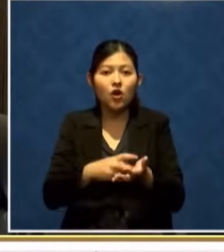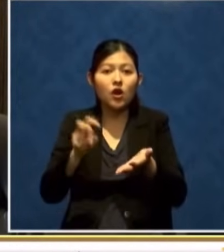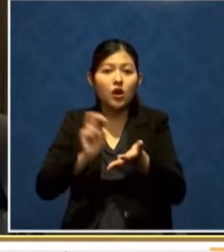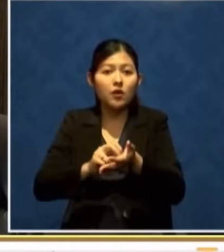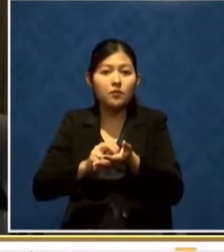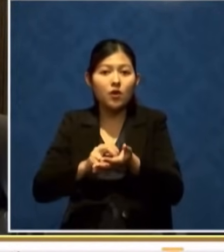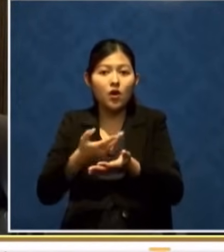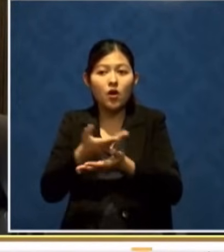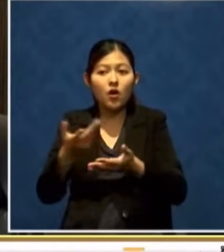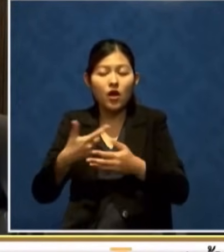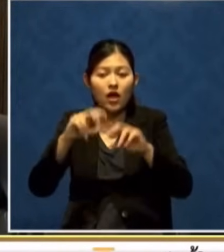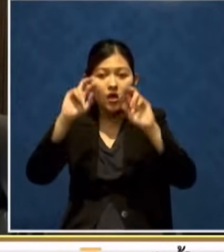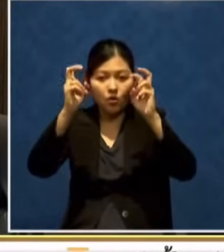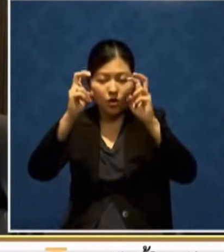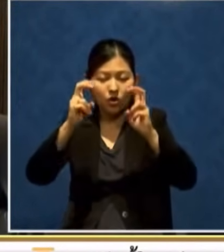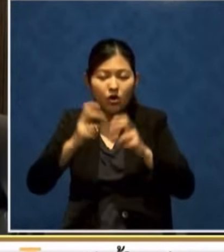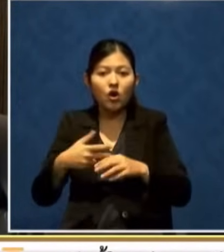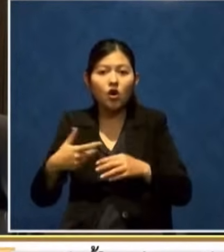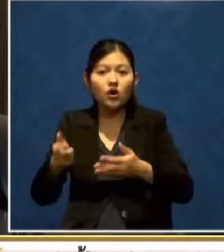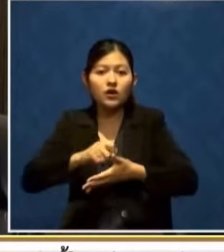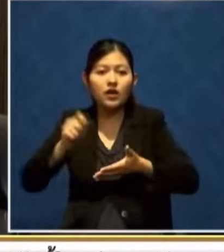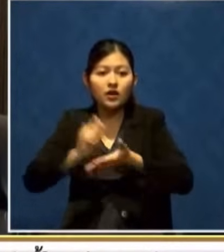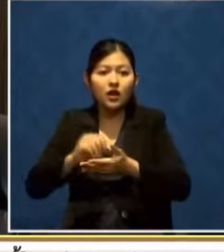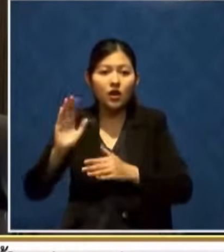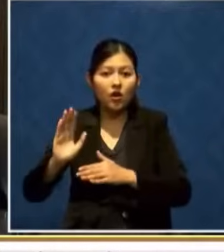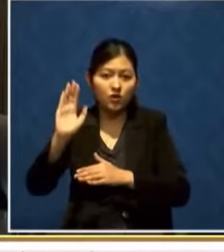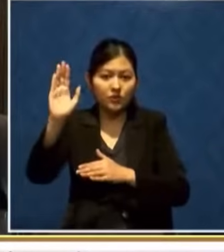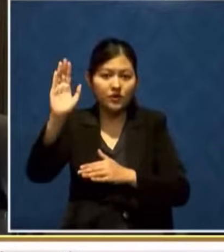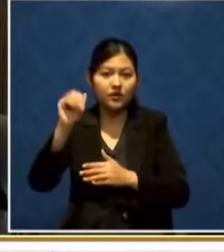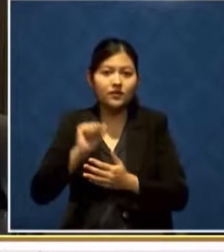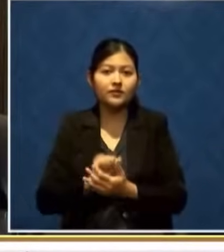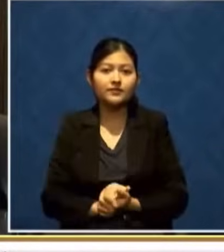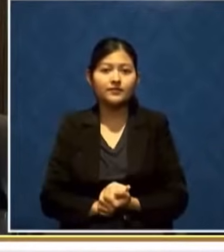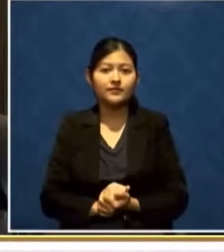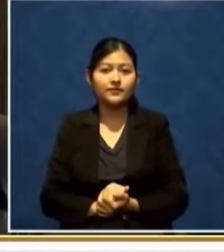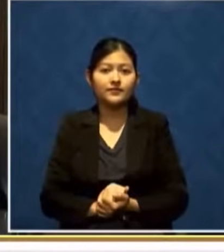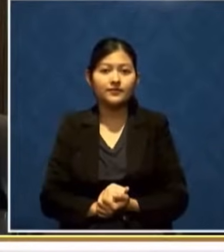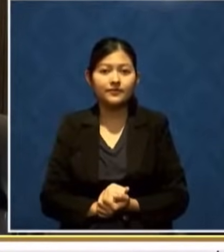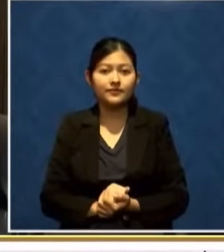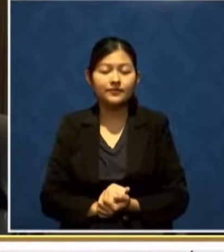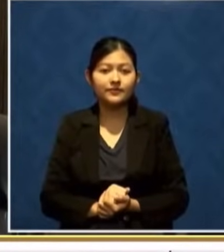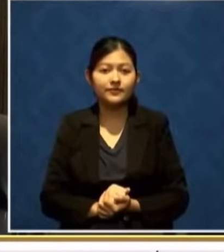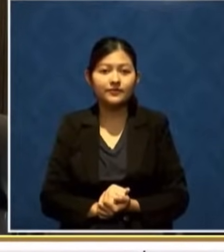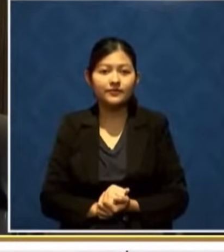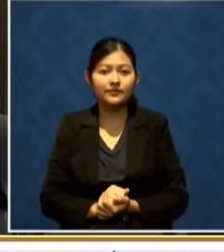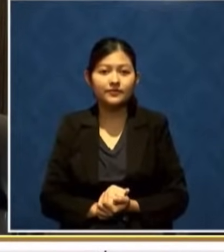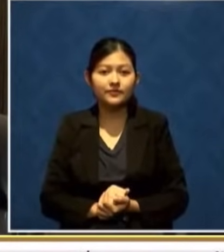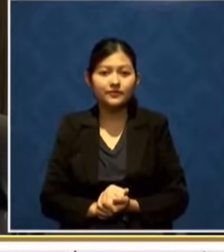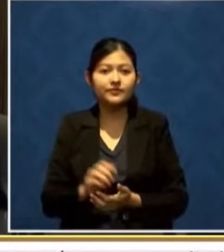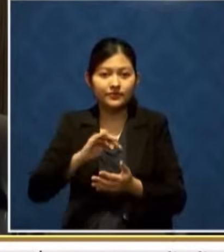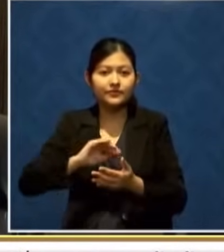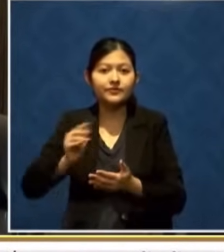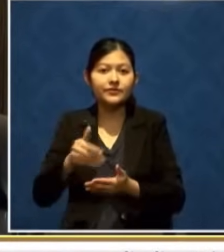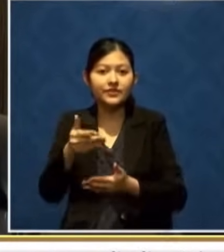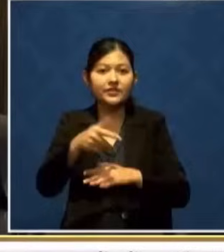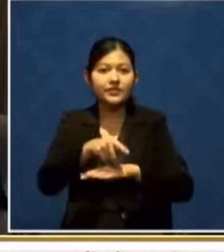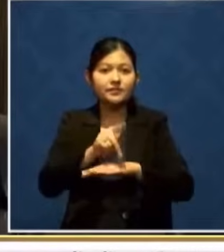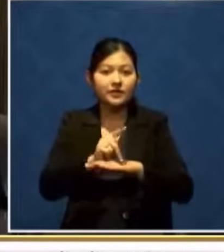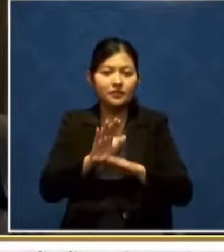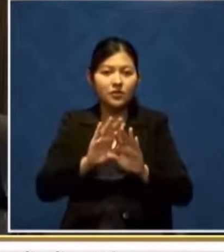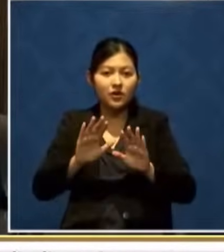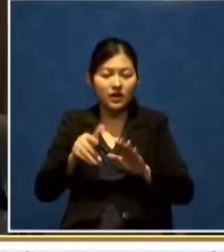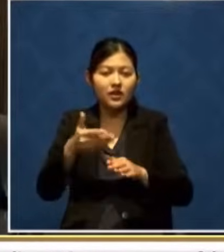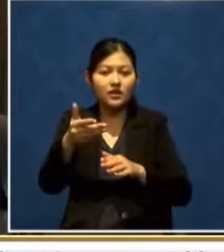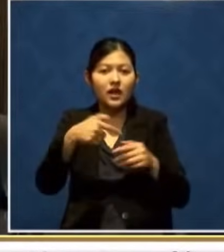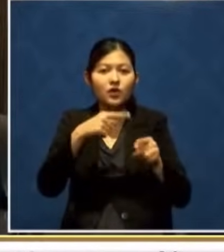เพื่อให้ญัตติชอบด้วยข้อบังคับก่อนครับขออนุญาตผู้รับรองครับถูกต้องครับขอเชิญอภิปรายต่อได้เลยครับ